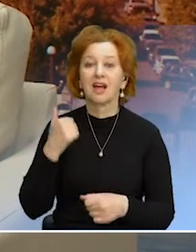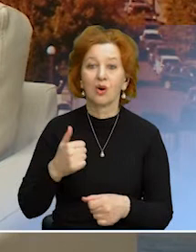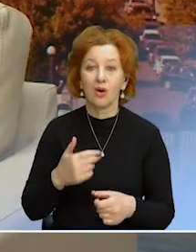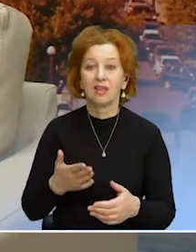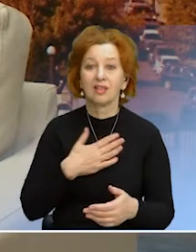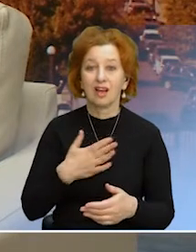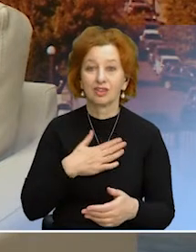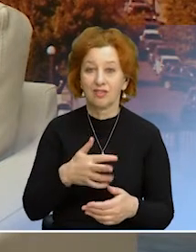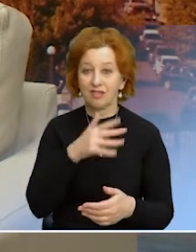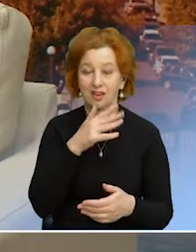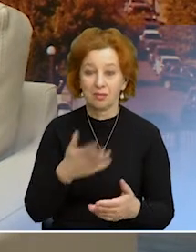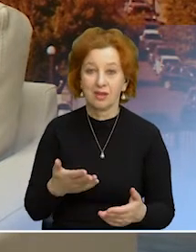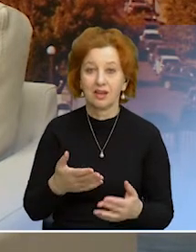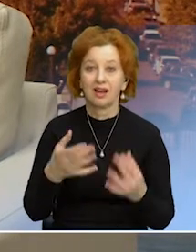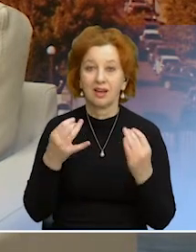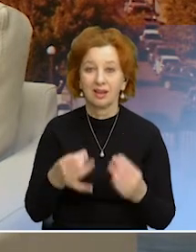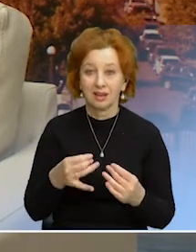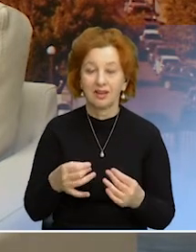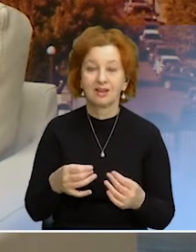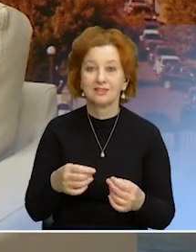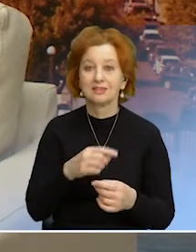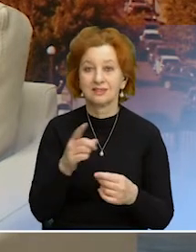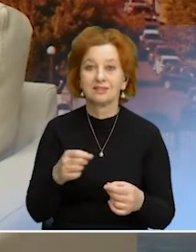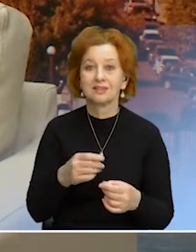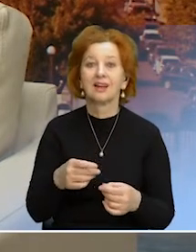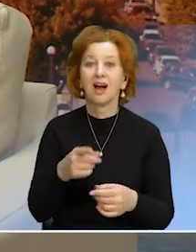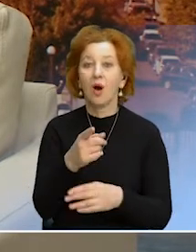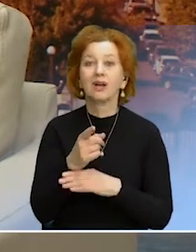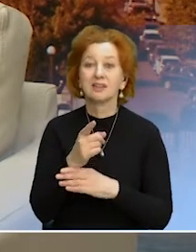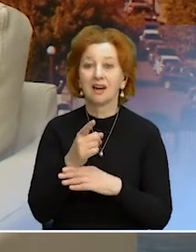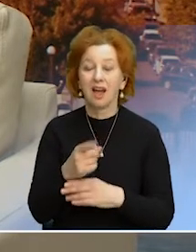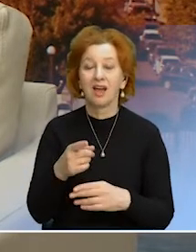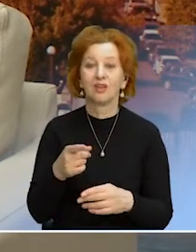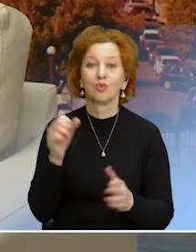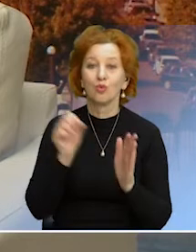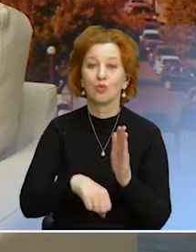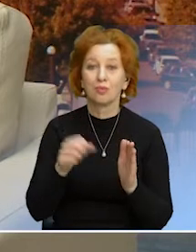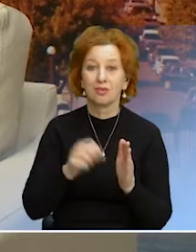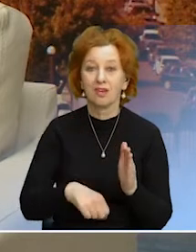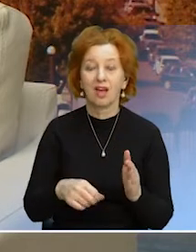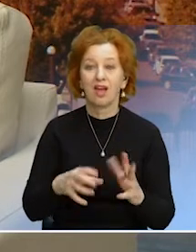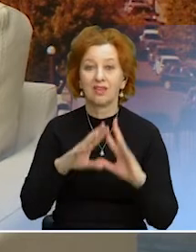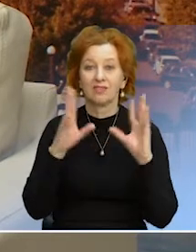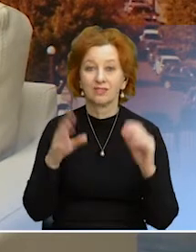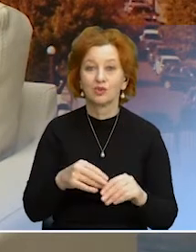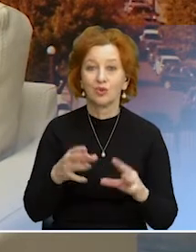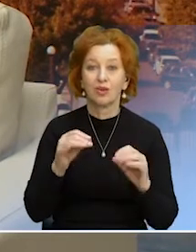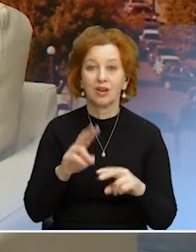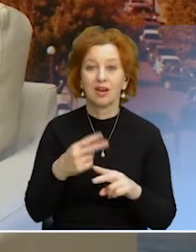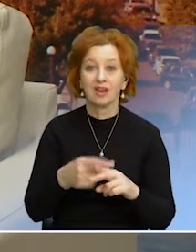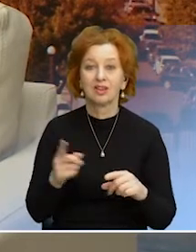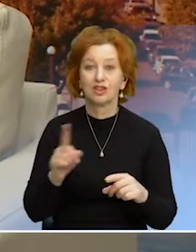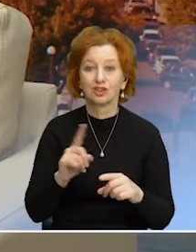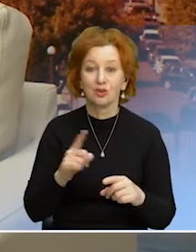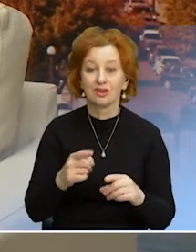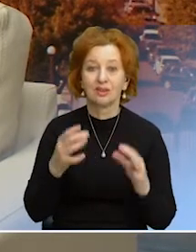героя нашего времени. Ну, бандюгана, который там стреляет, убивает, кровь хлыщет с экранов телевизоров, там еще